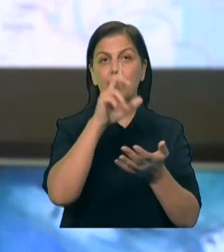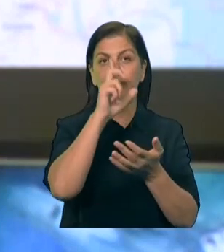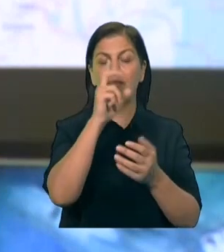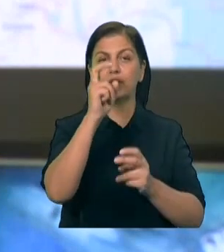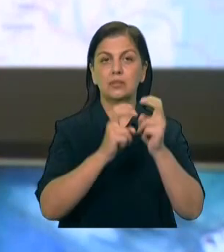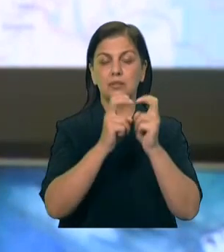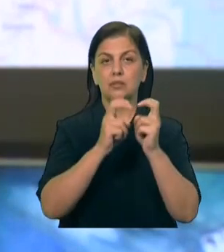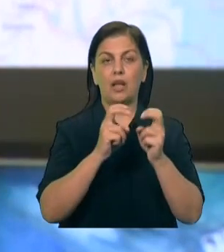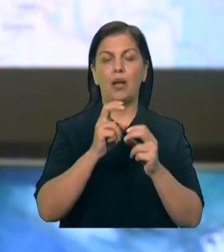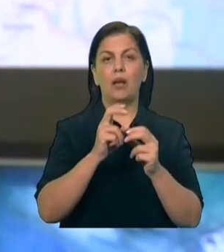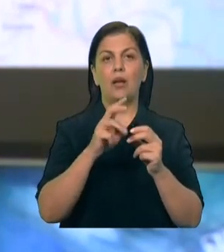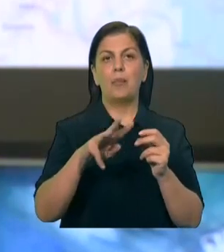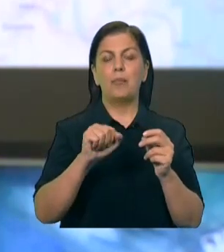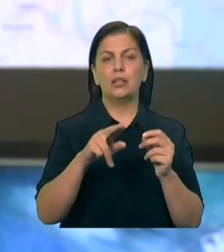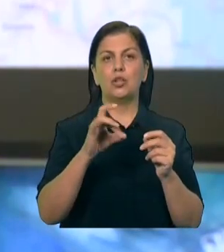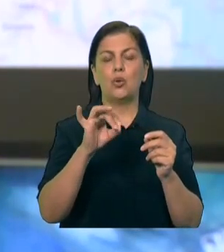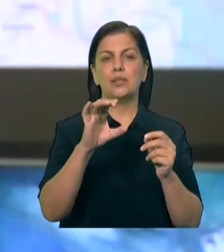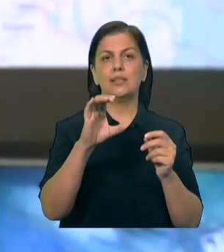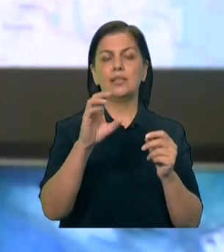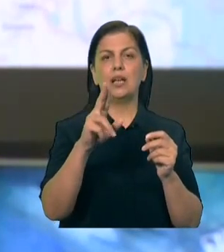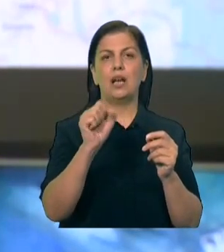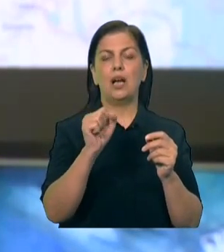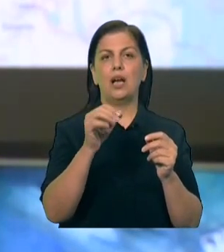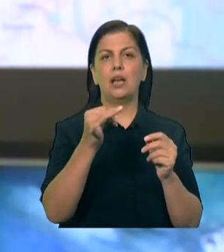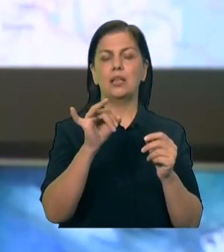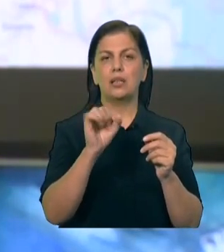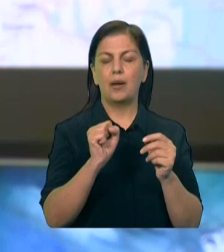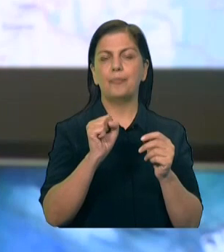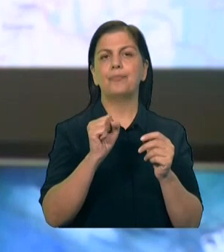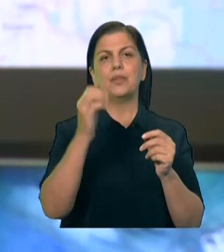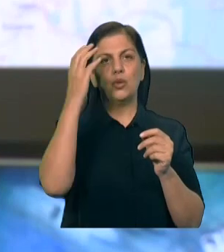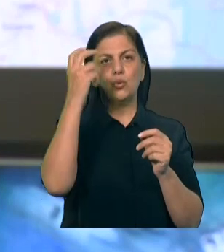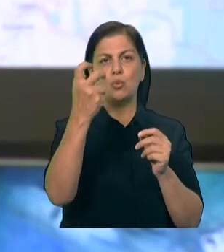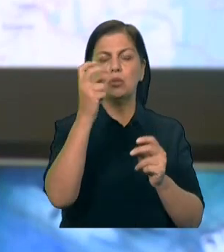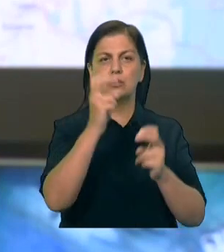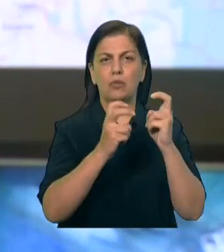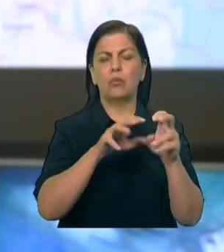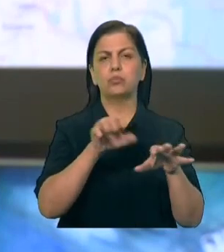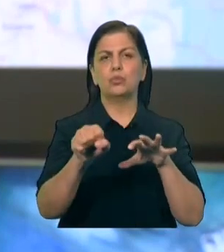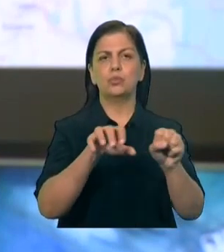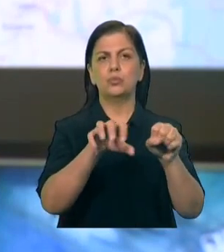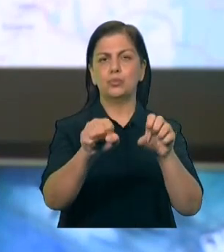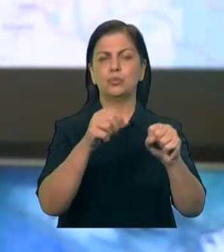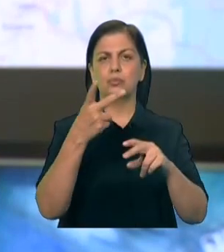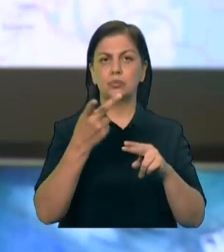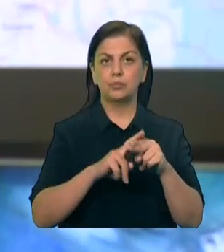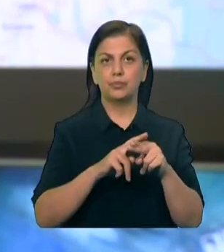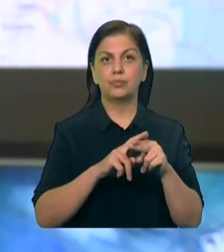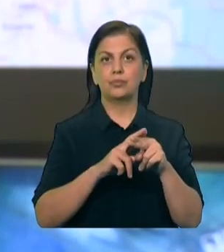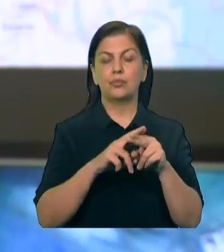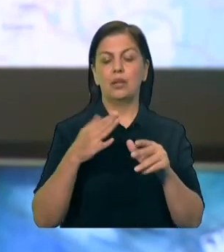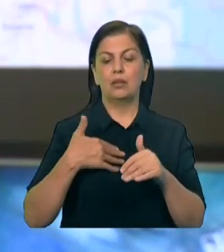zavodu, Matroskaya kömür mədəni, jelatin fabriki və Topolivka qəsəbəsi ələ keçirilib. Müttəfiq qüvvələr